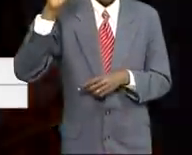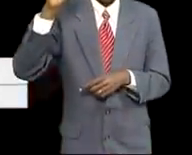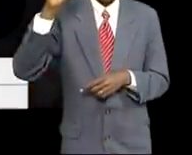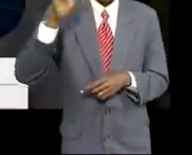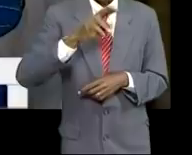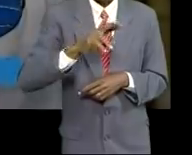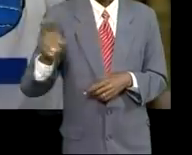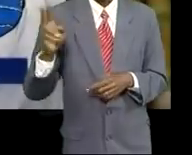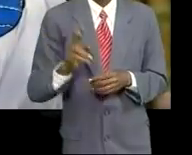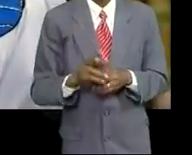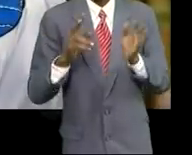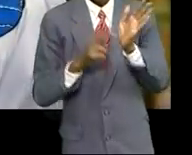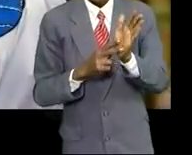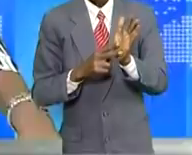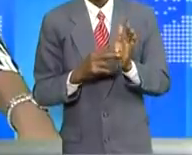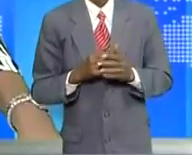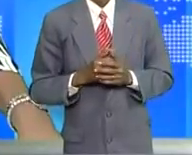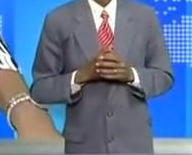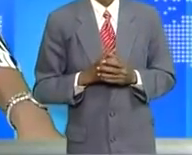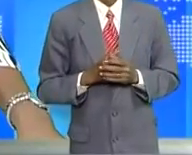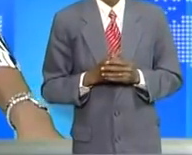fait cardinal en 2010.